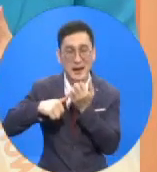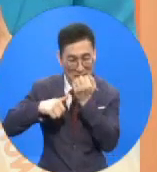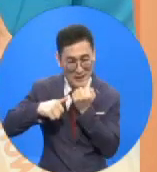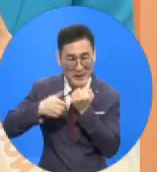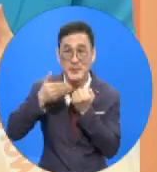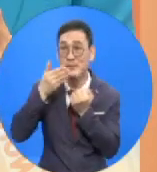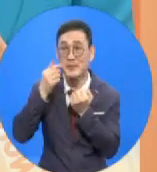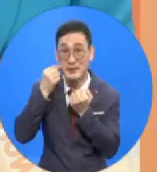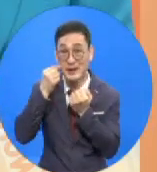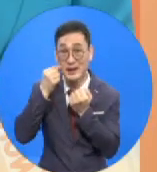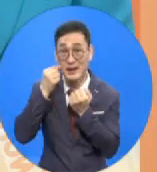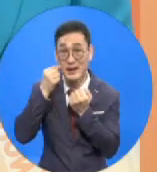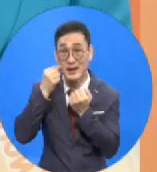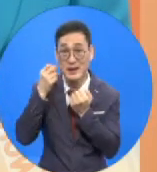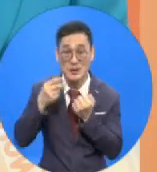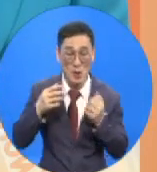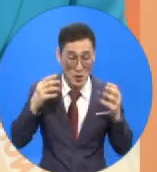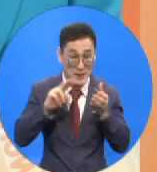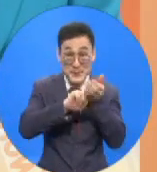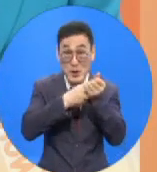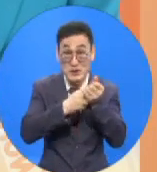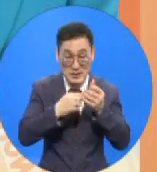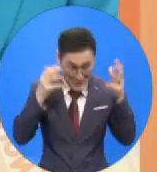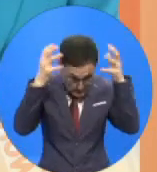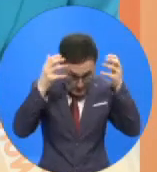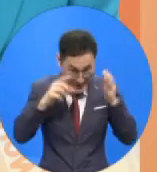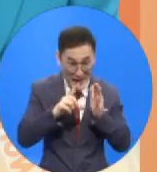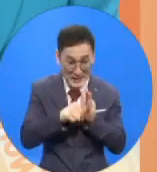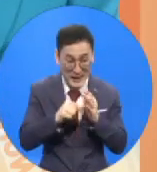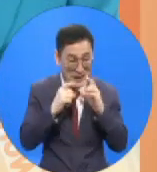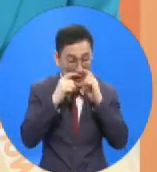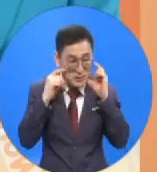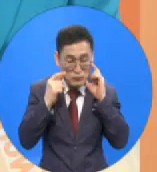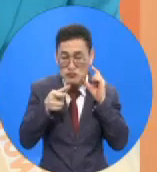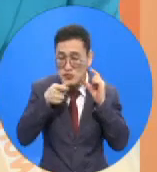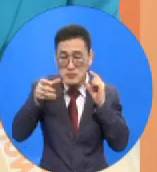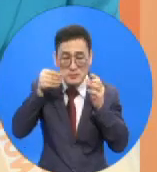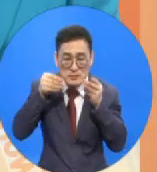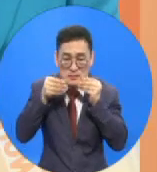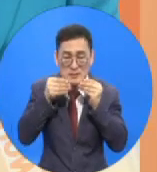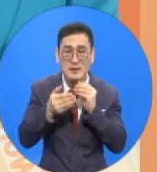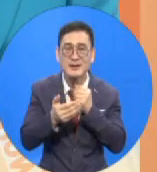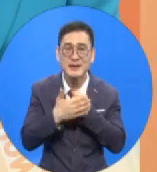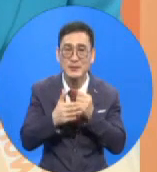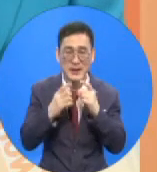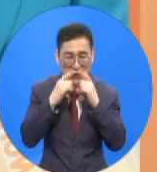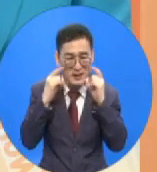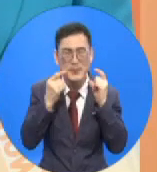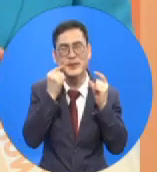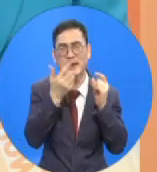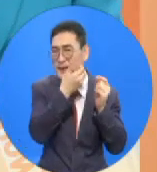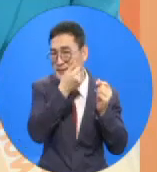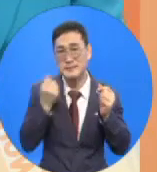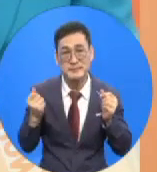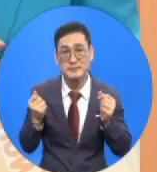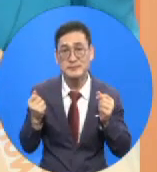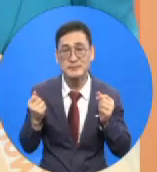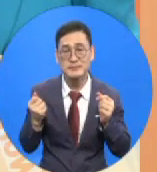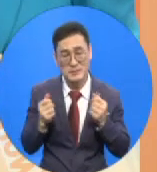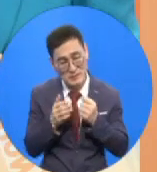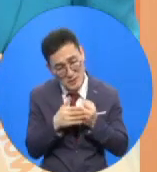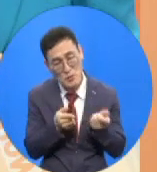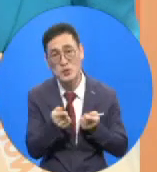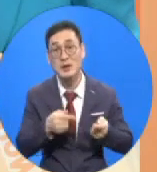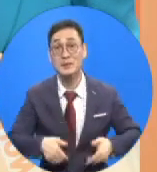물에 적다 보니까 벗게 되거든요 근데 그런 것도 지침을 좀 드셔야 되고 식당 같은 경우도 지금 카페는 우리가 딜리버리